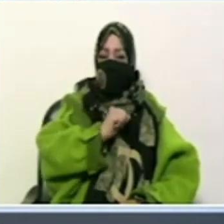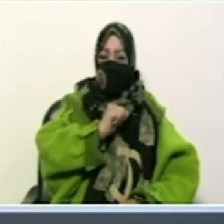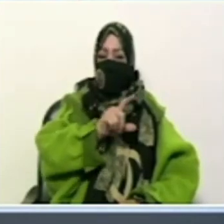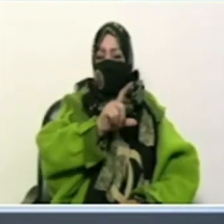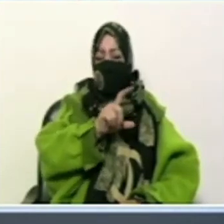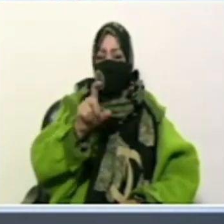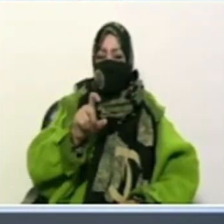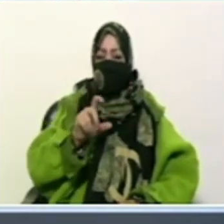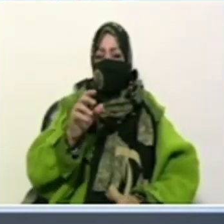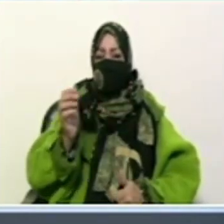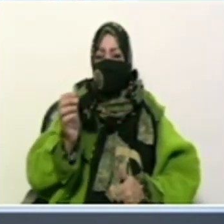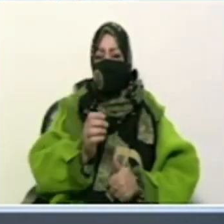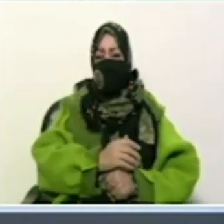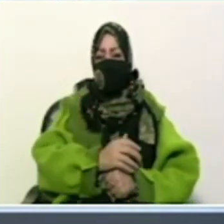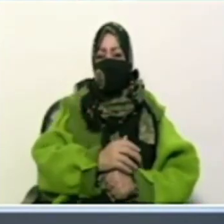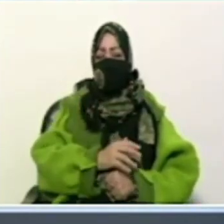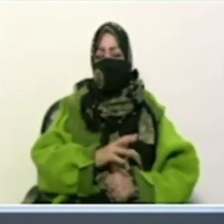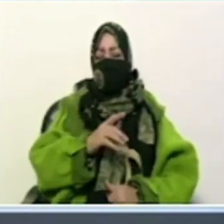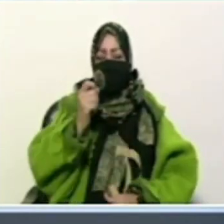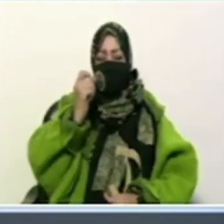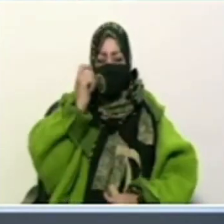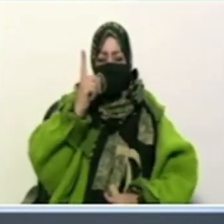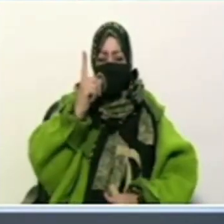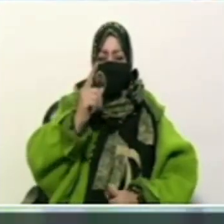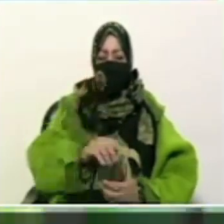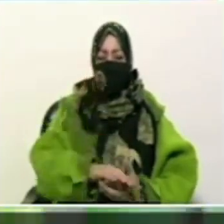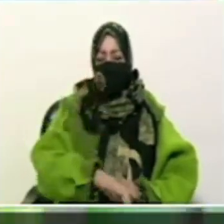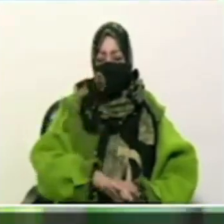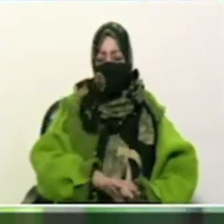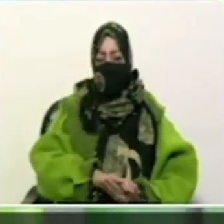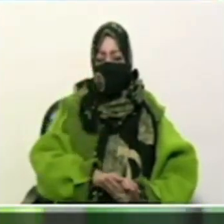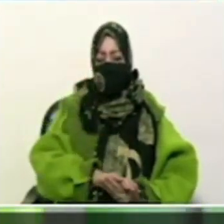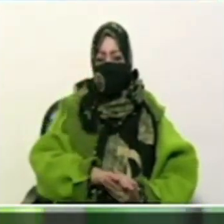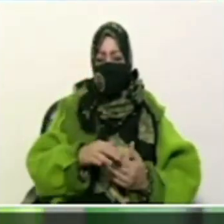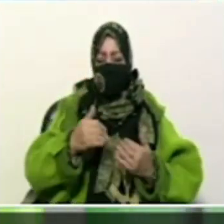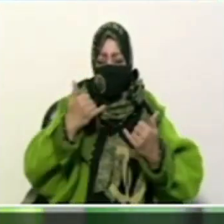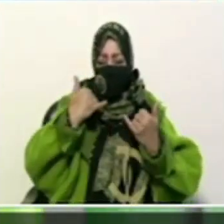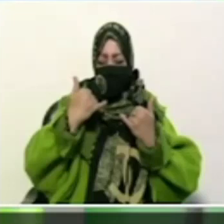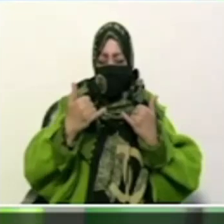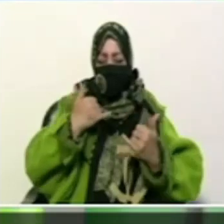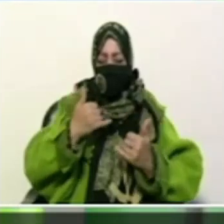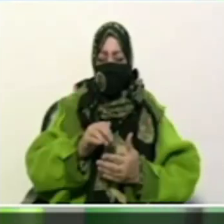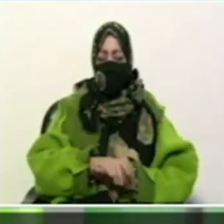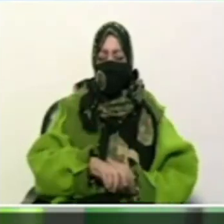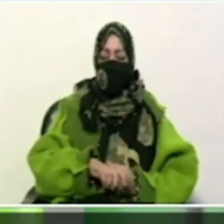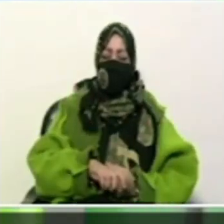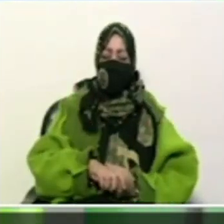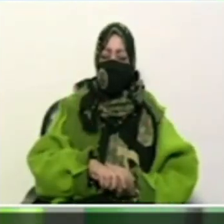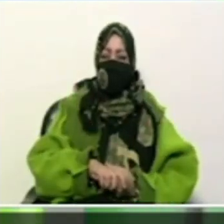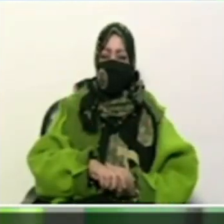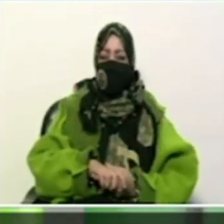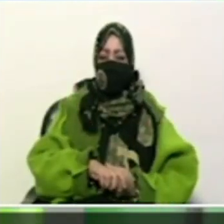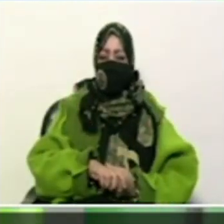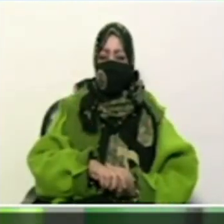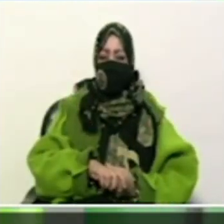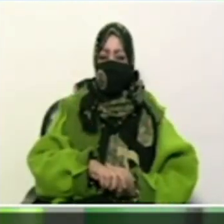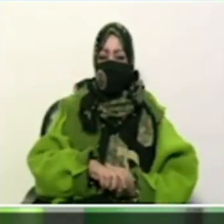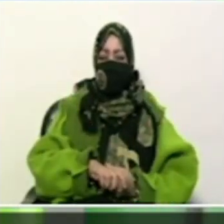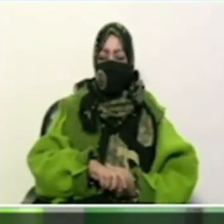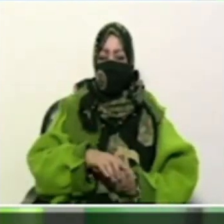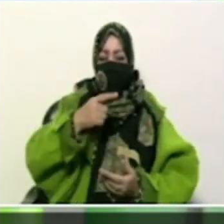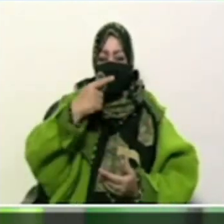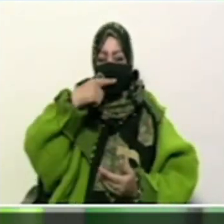الأخ حسين من عجلات، أهلا وسهلا بك. مرحبتين بك. أهلا وسهلا أخ حسين، تفضل. الله يبارك فيك. بالله